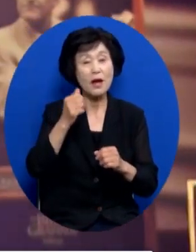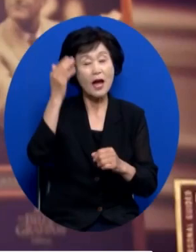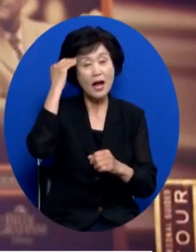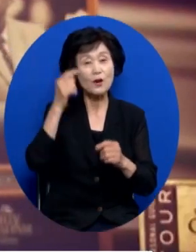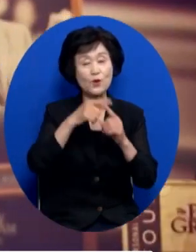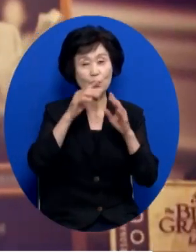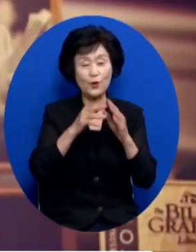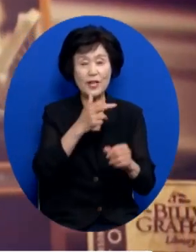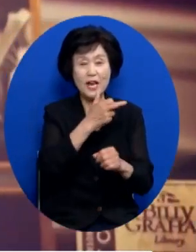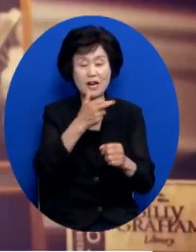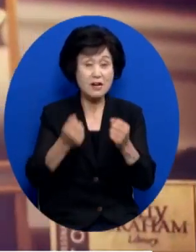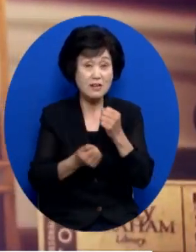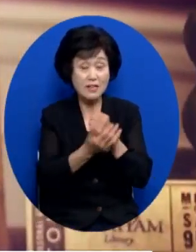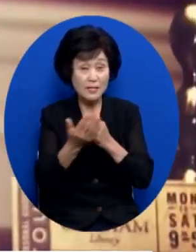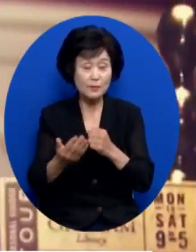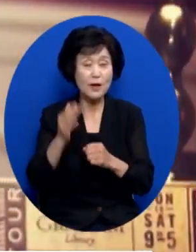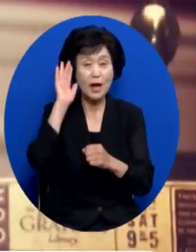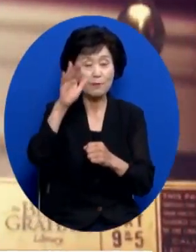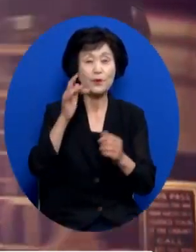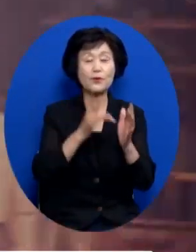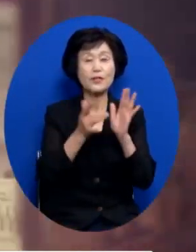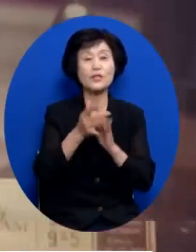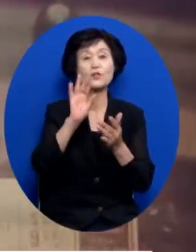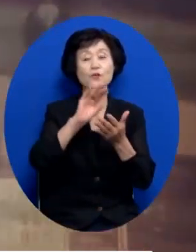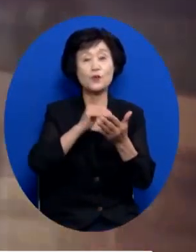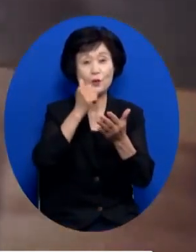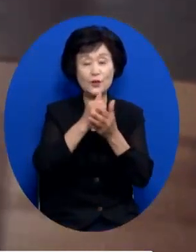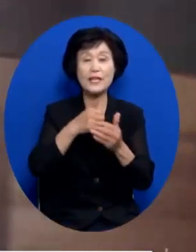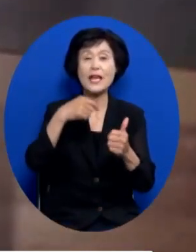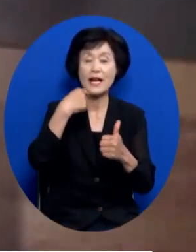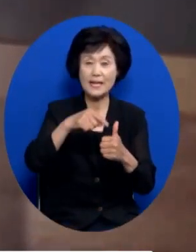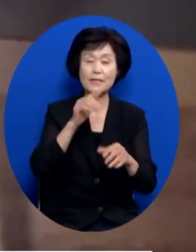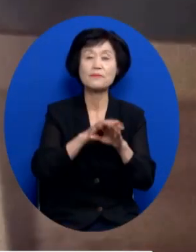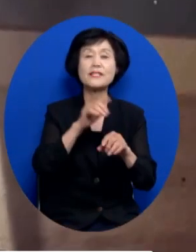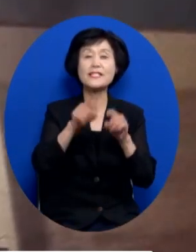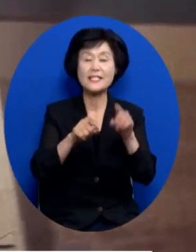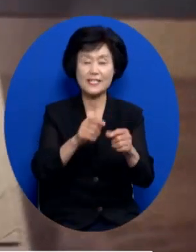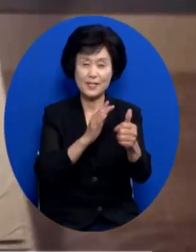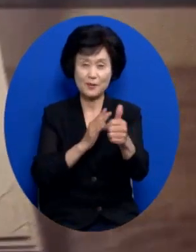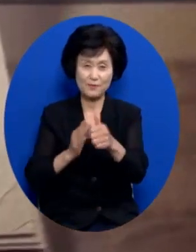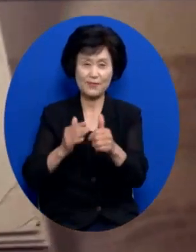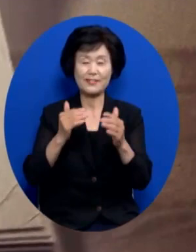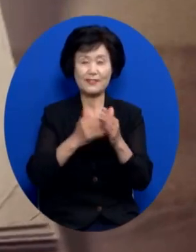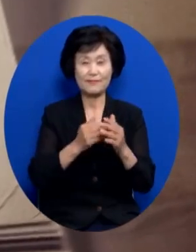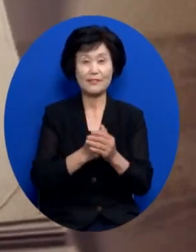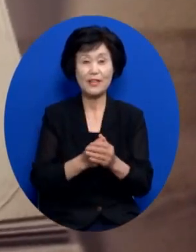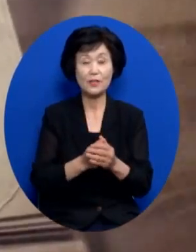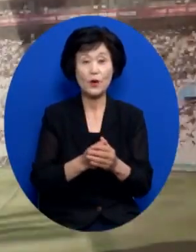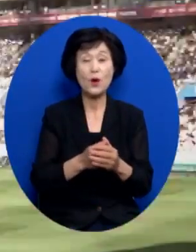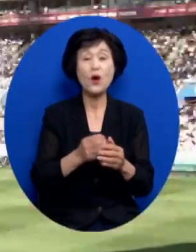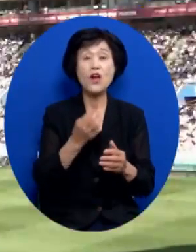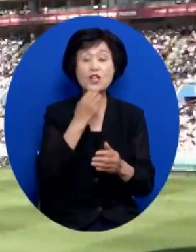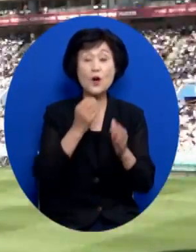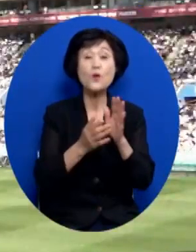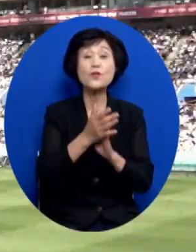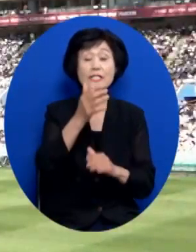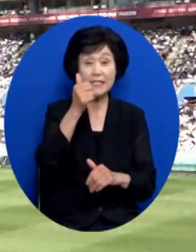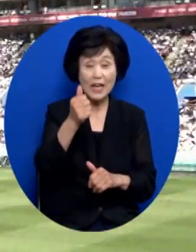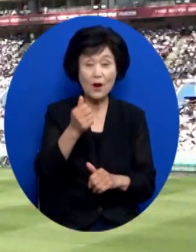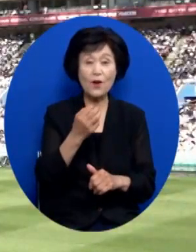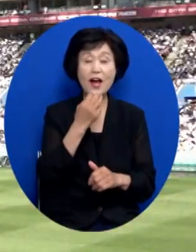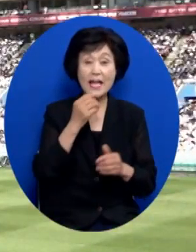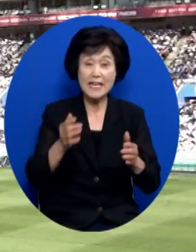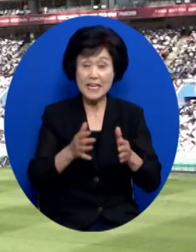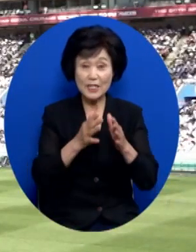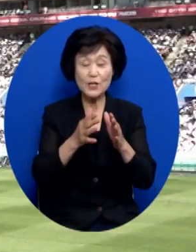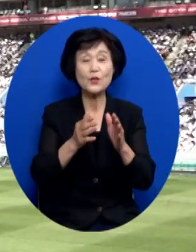말하면서 한국교회가 앞으로도 예수 그리스도의 가르침을 실천해달라고 전했습니다. 또 오세훈 서울시장과 김동연 경기도지사도